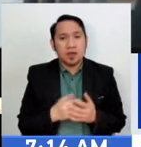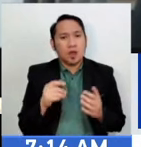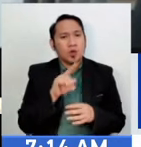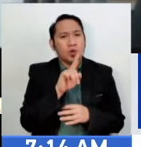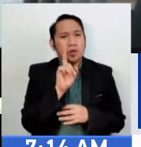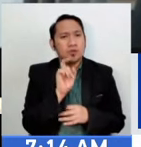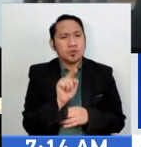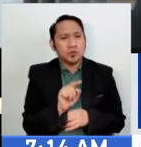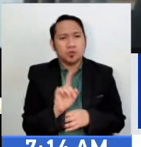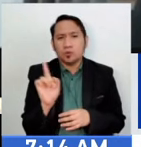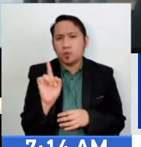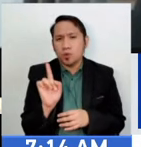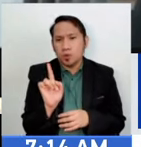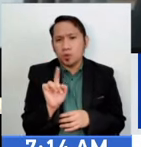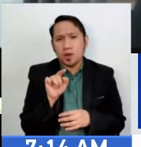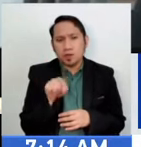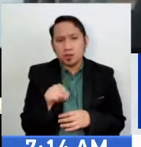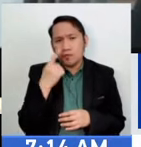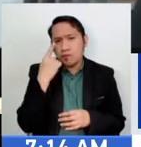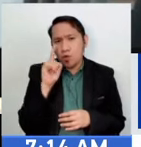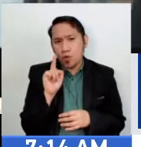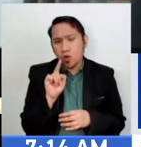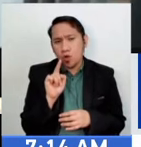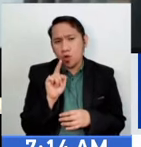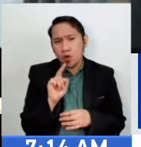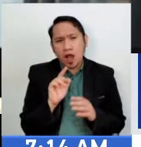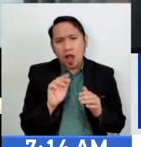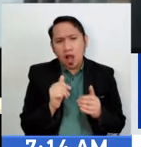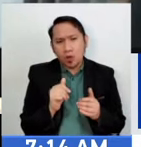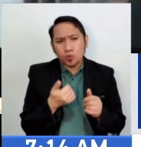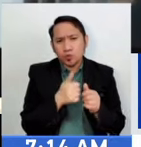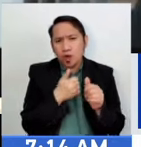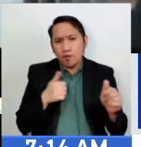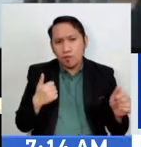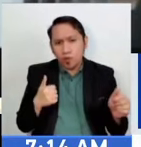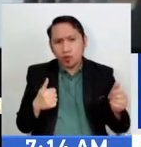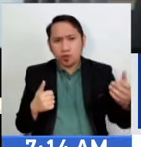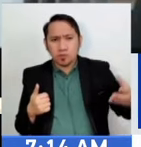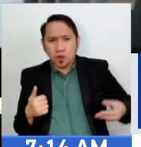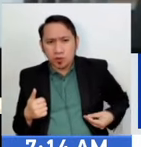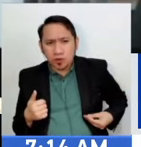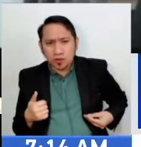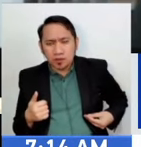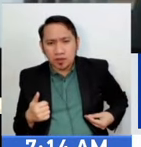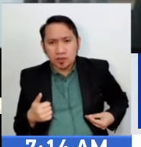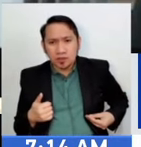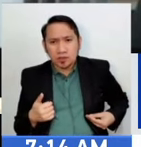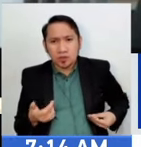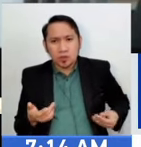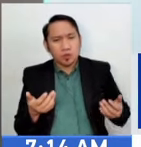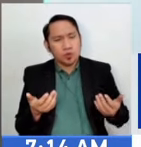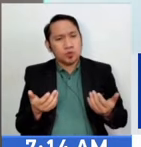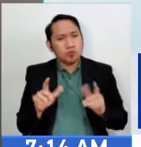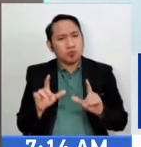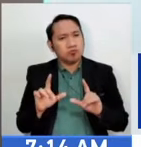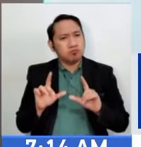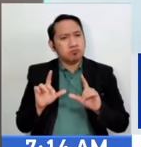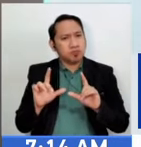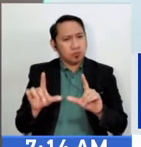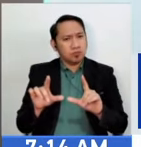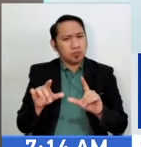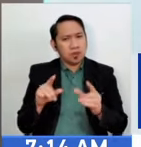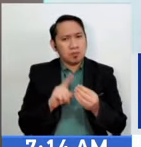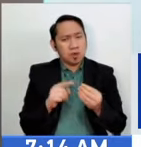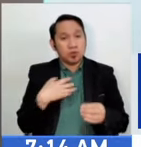isinasagawa ng CHED para maiwasan yung mga korupsyon na inaakusa sa mga complaint po na iyon? Meron